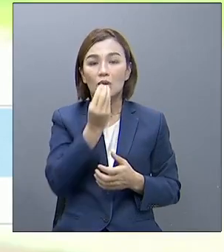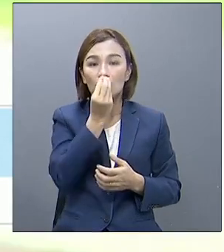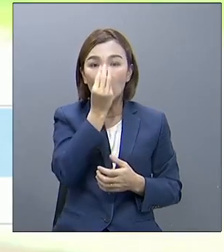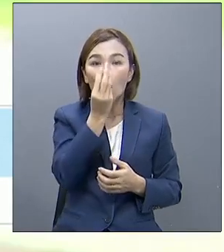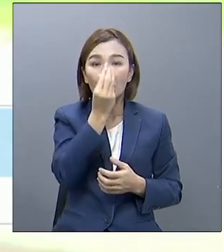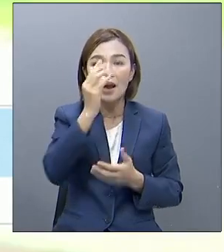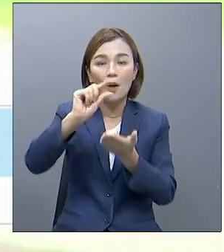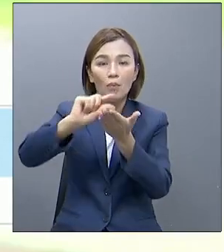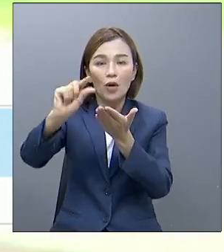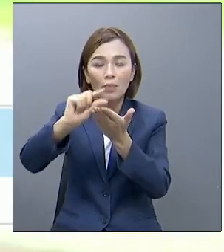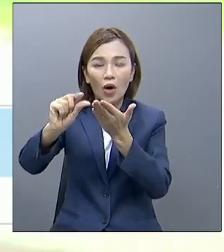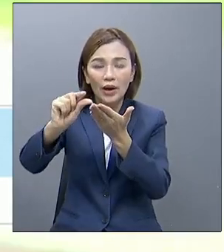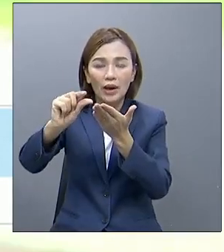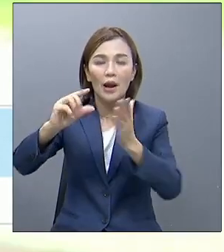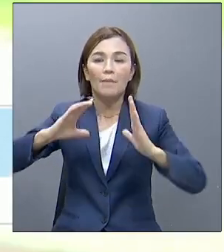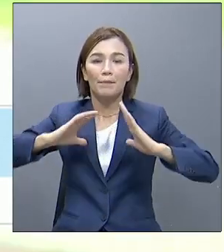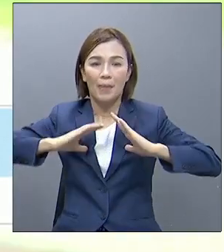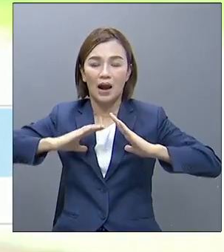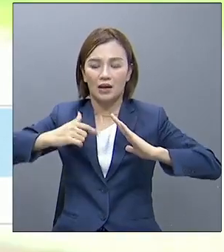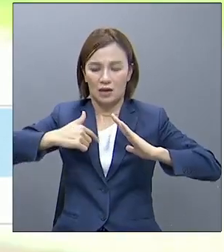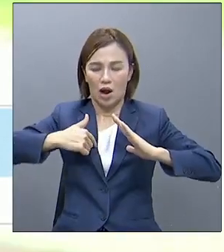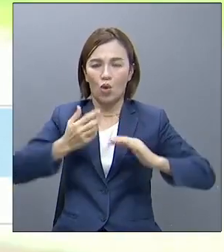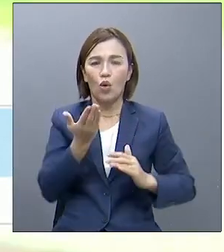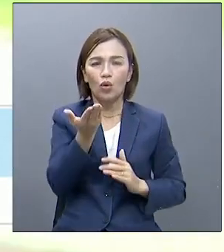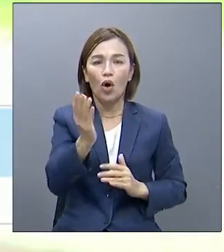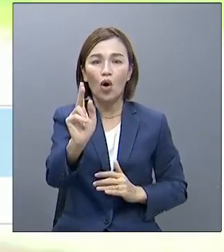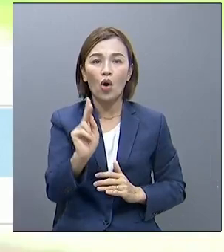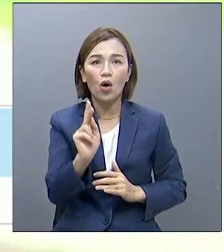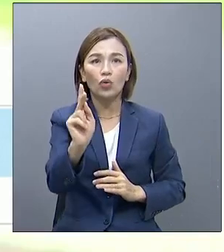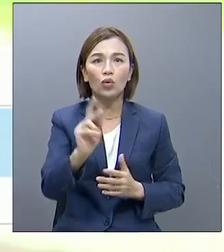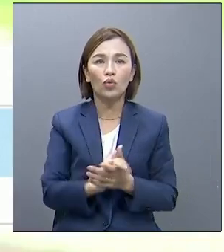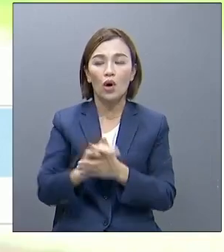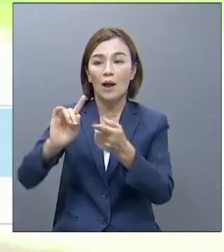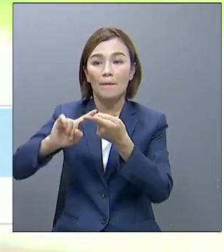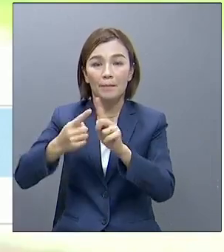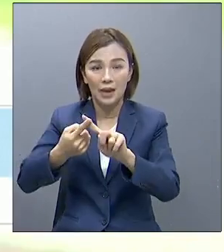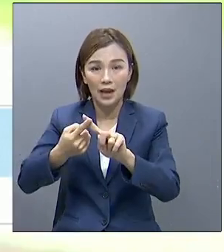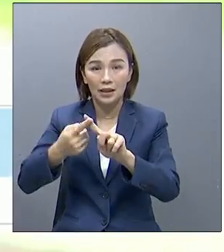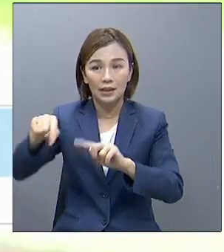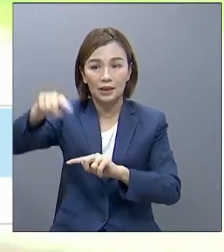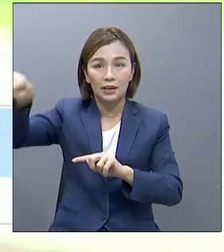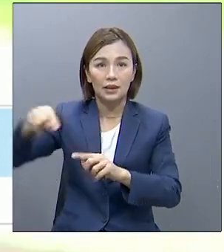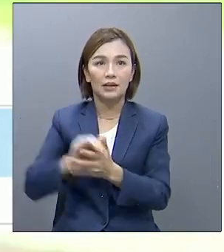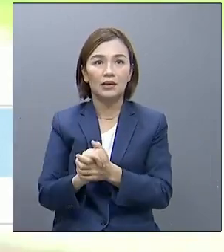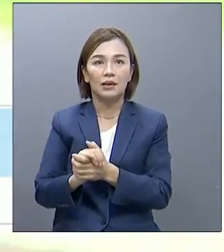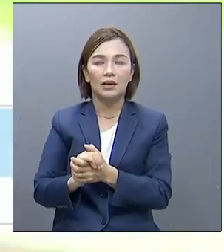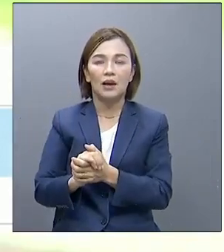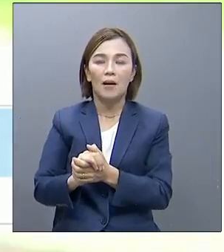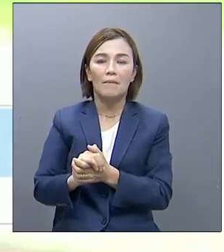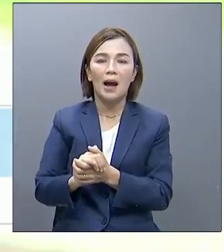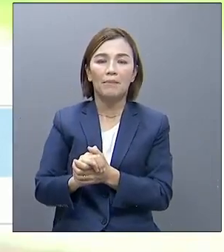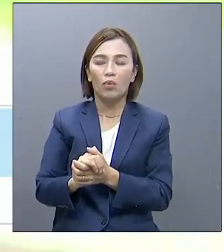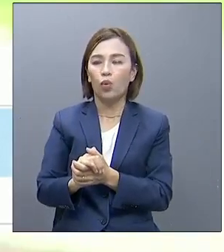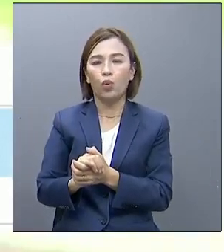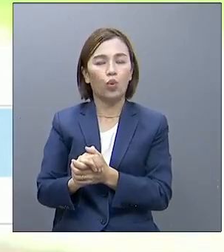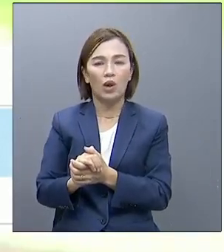หรือเงินต้นที่เรากู้มานะครับบางทีของเพื่อนๆ เนี่ยเป็นหนี้นอกระบบเนี่ยก็คืออาจจะหนัก